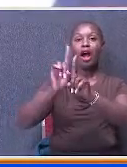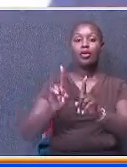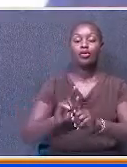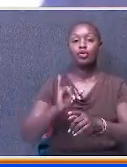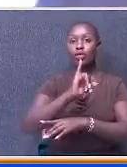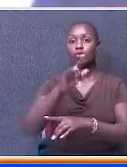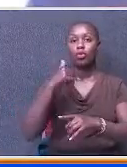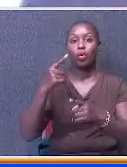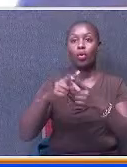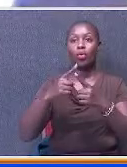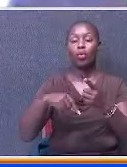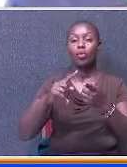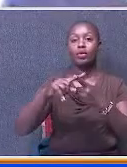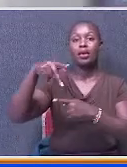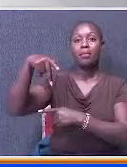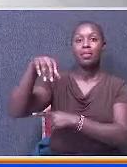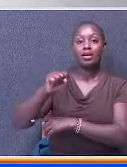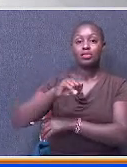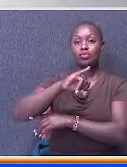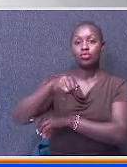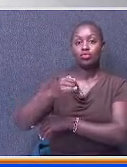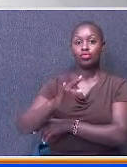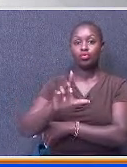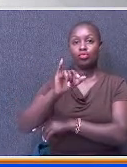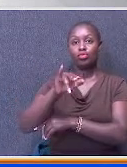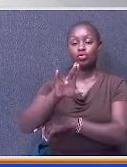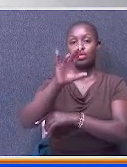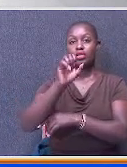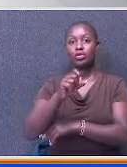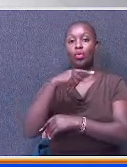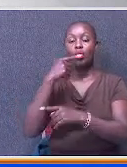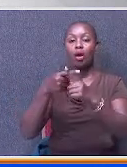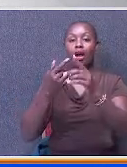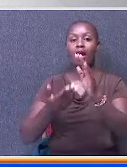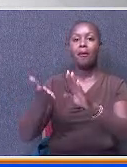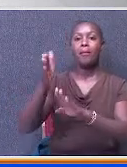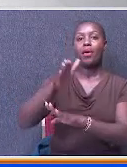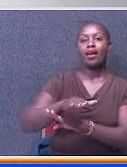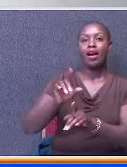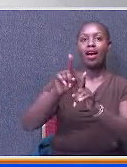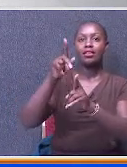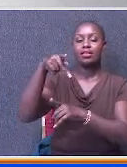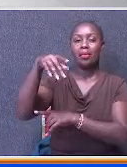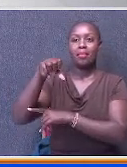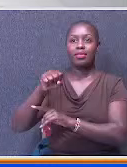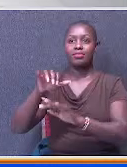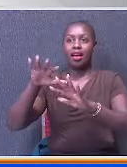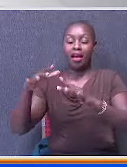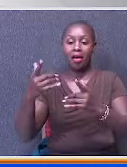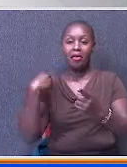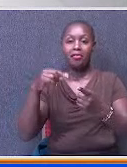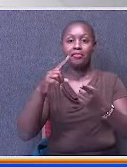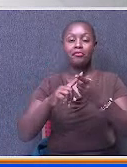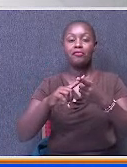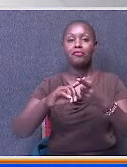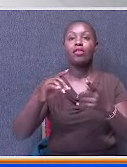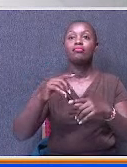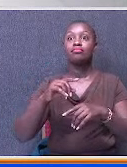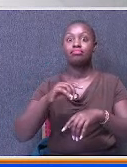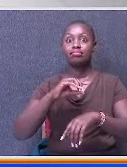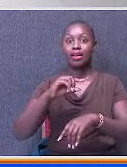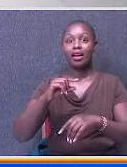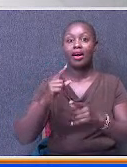akiwemo aliyekuwa katibu wa ugatuzi Julius Korir. Korir ambaye amerejea kama katibu katika idara ya masuala ya baraza la mawaziri. Katibu